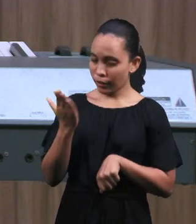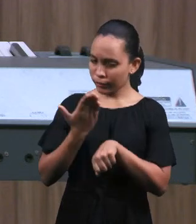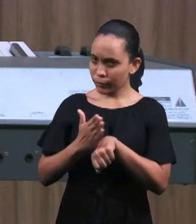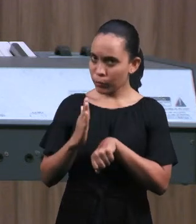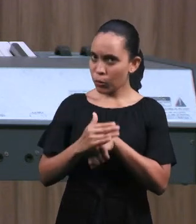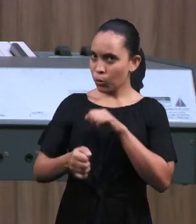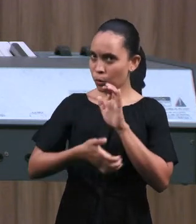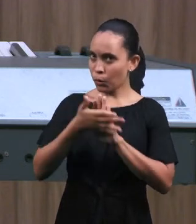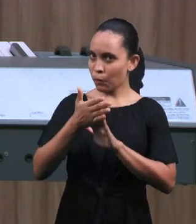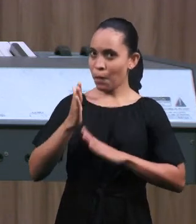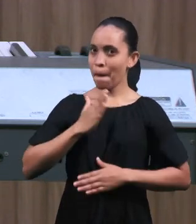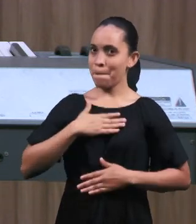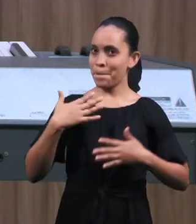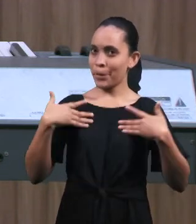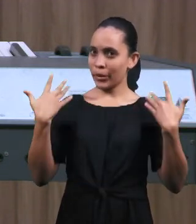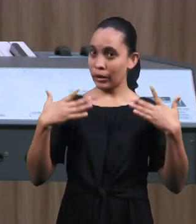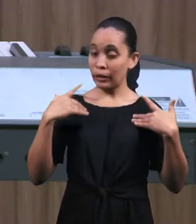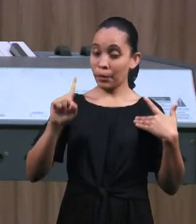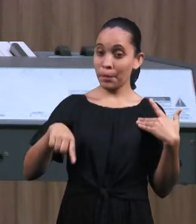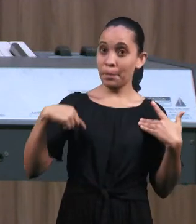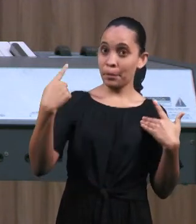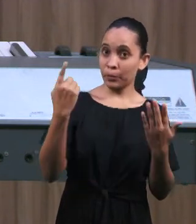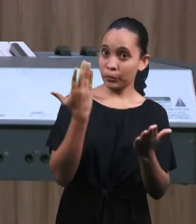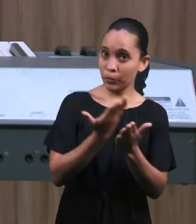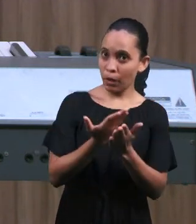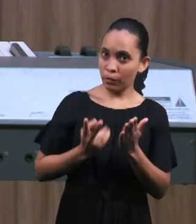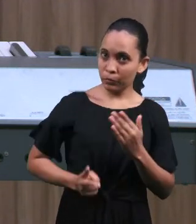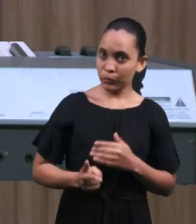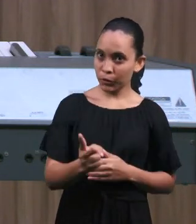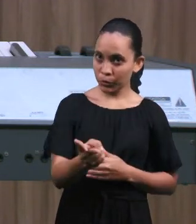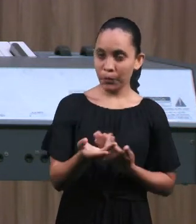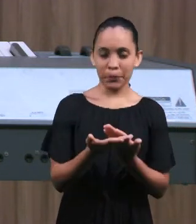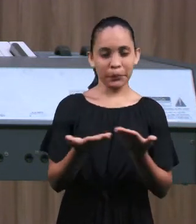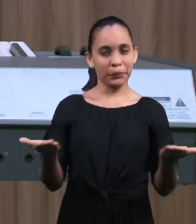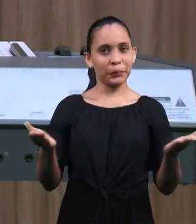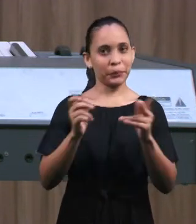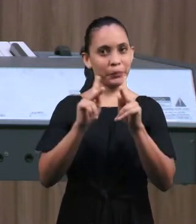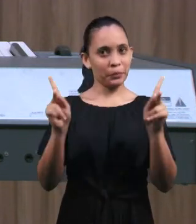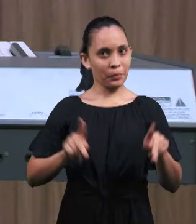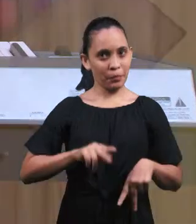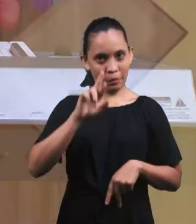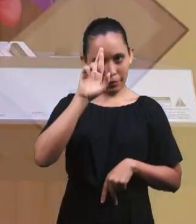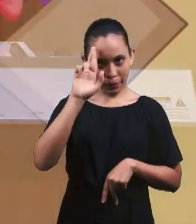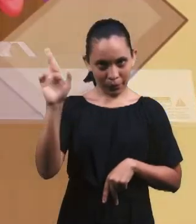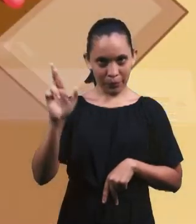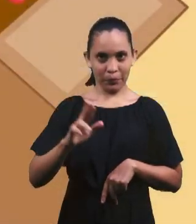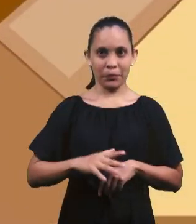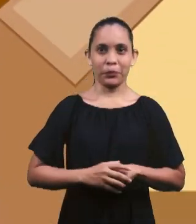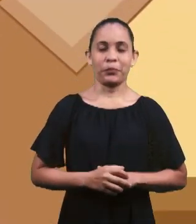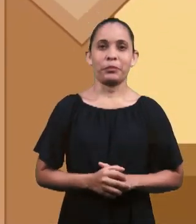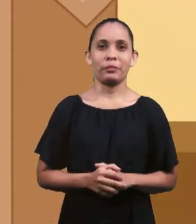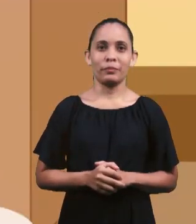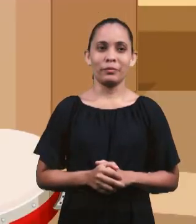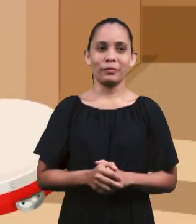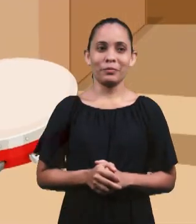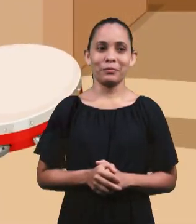majeure. Et dans la prochaine étude, nous continuons avec cette louange, la paix du Seigneur et la prochaine étude.